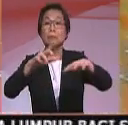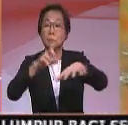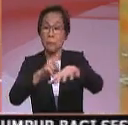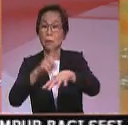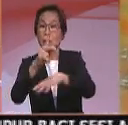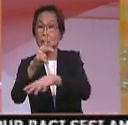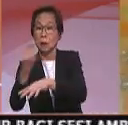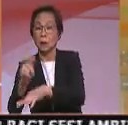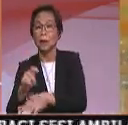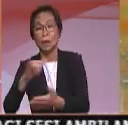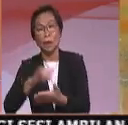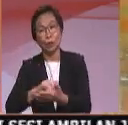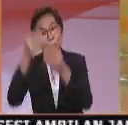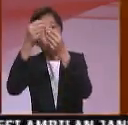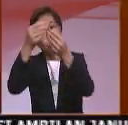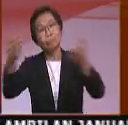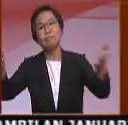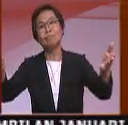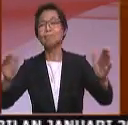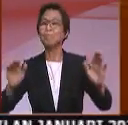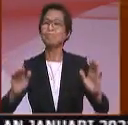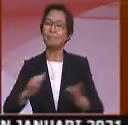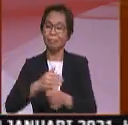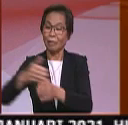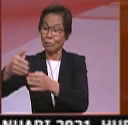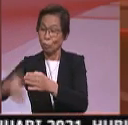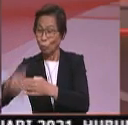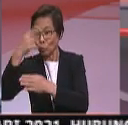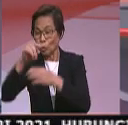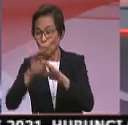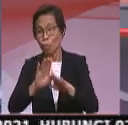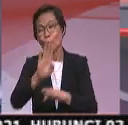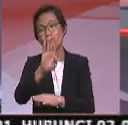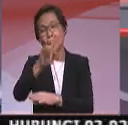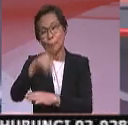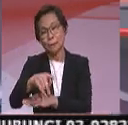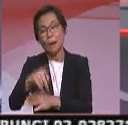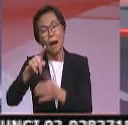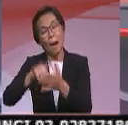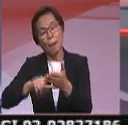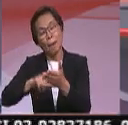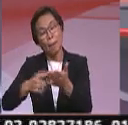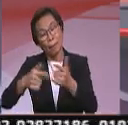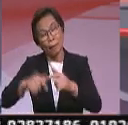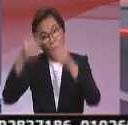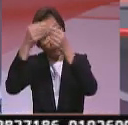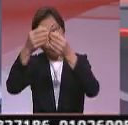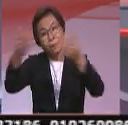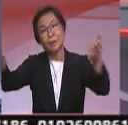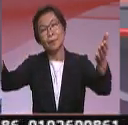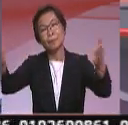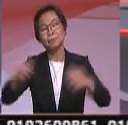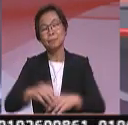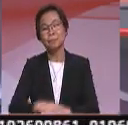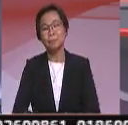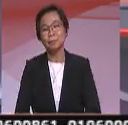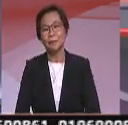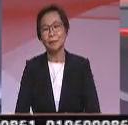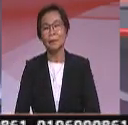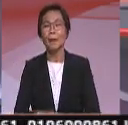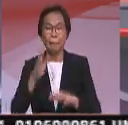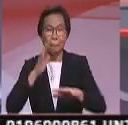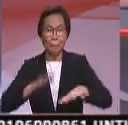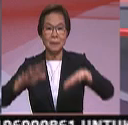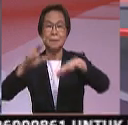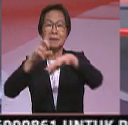Jadi ini sahaja yang dapat saya kongsikan untuk berita perdana. Sebarang perkembangan akan dimaklumkan dari semasa ke semasa situasi